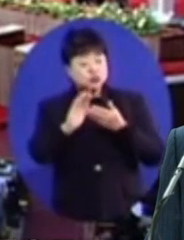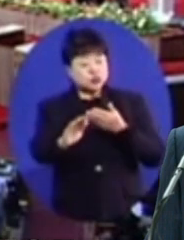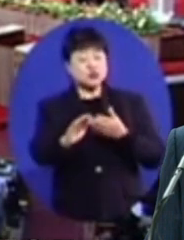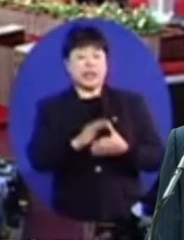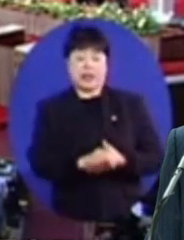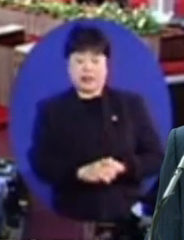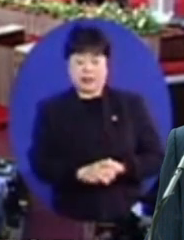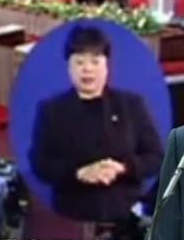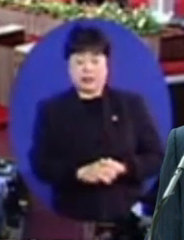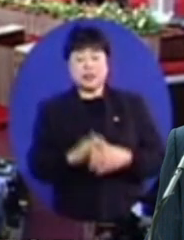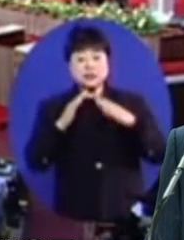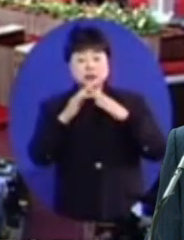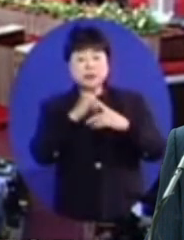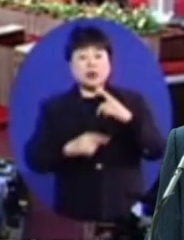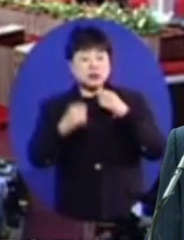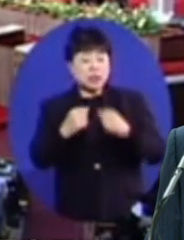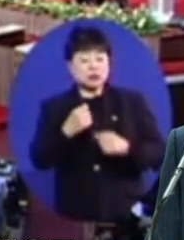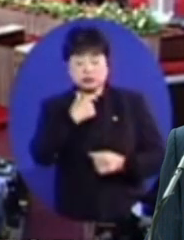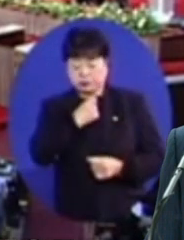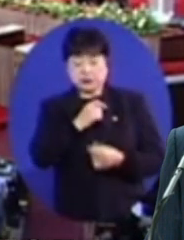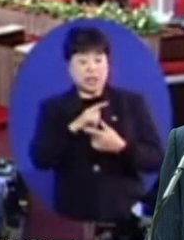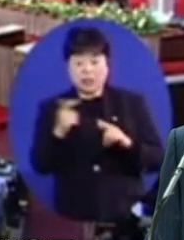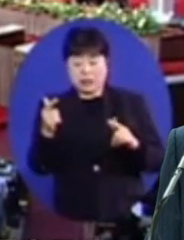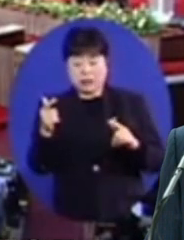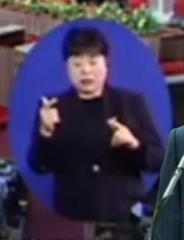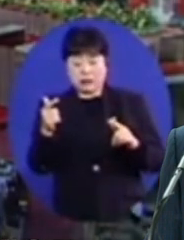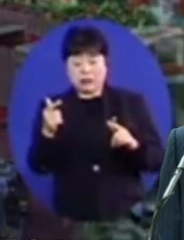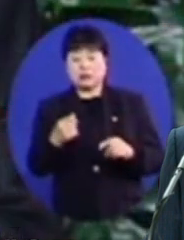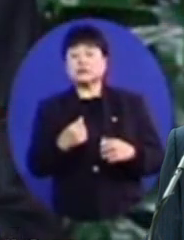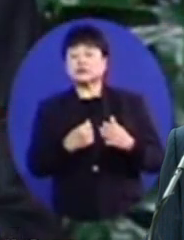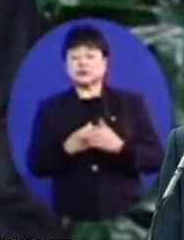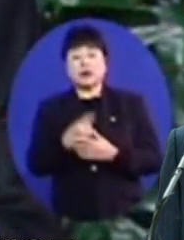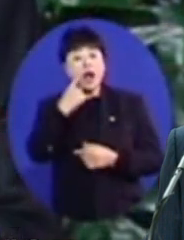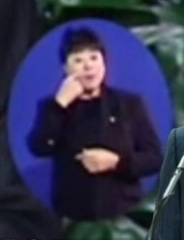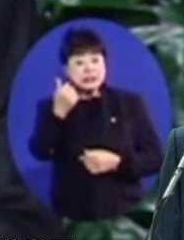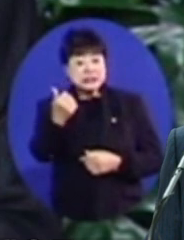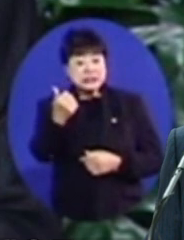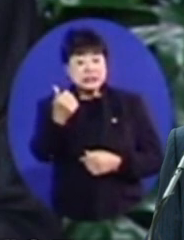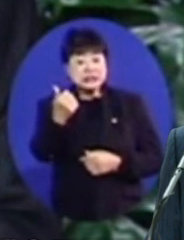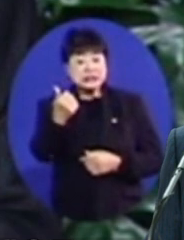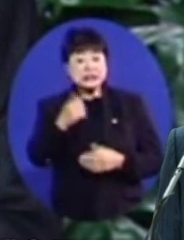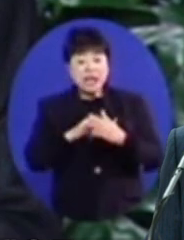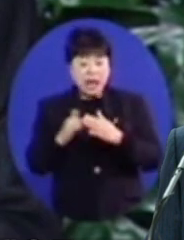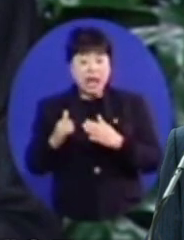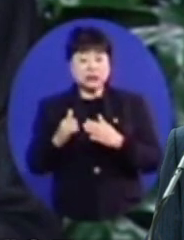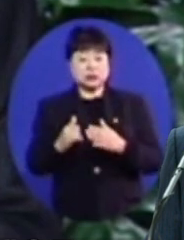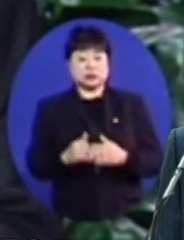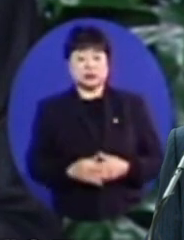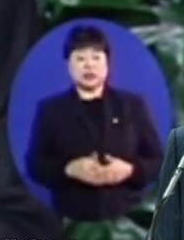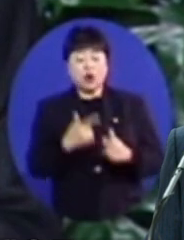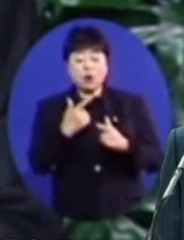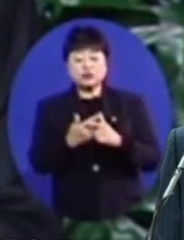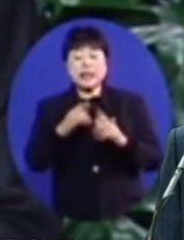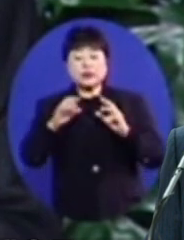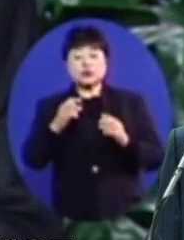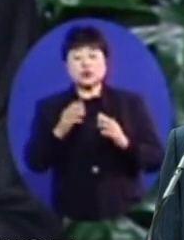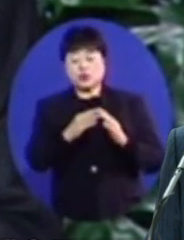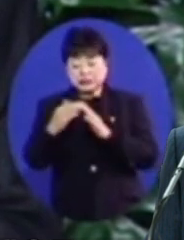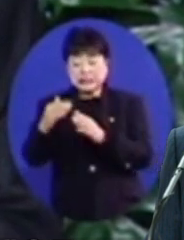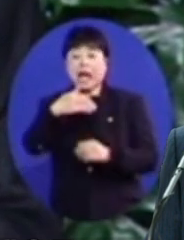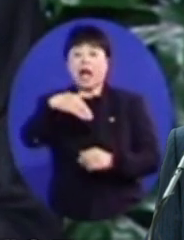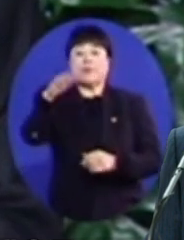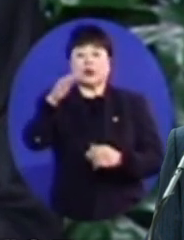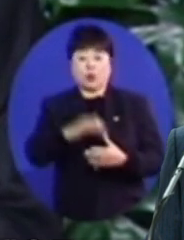우리 집에서 이상 살고 싶은 생각이 없어졌습니다 그래서 아버지는 가족들이 결국 부산으로 이주하기로 결심을